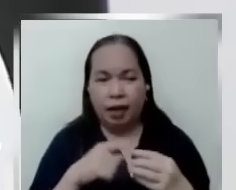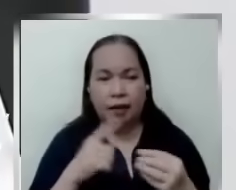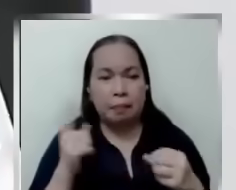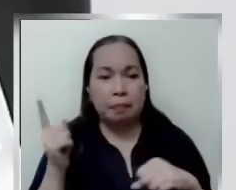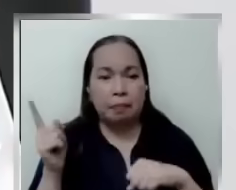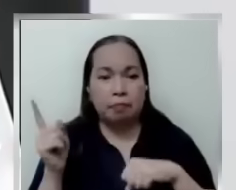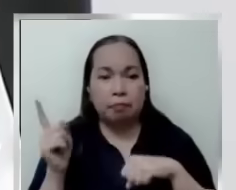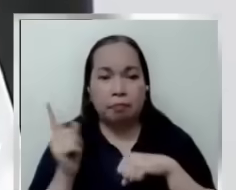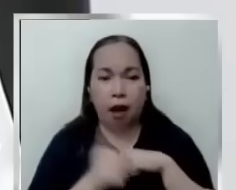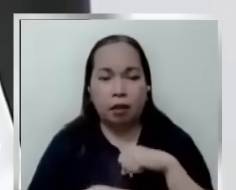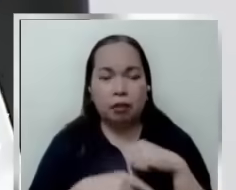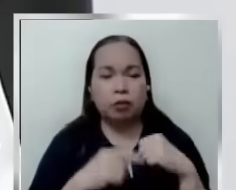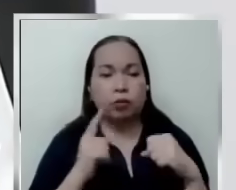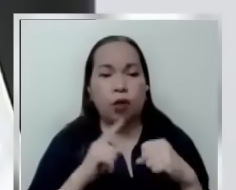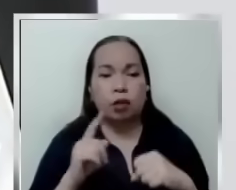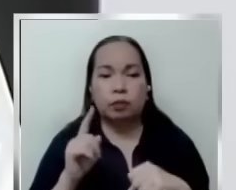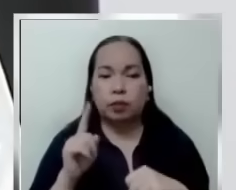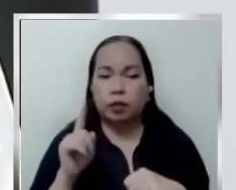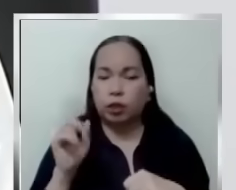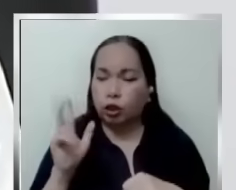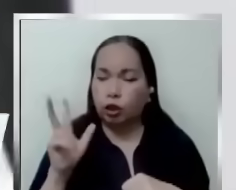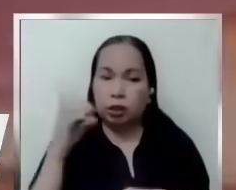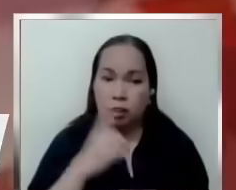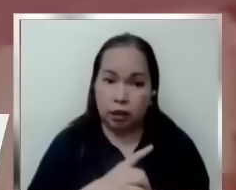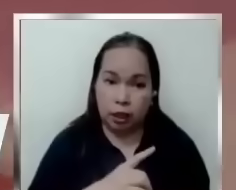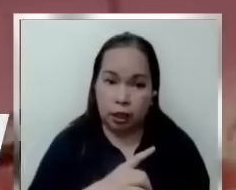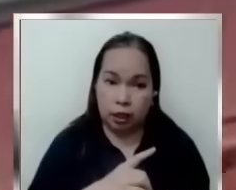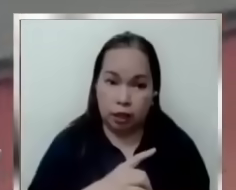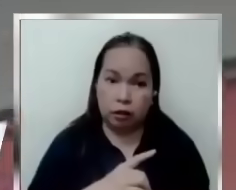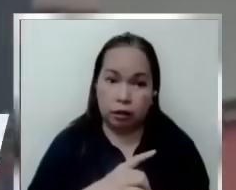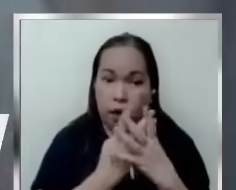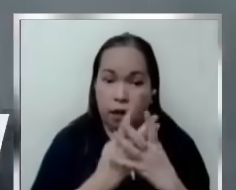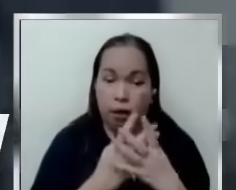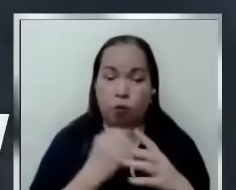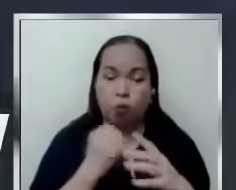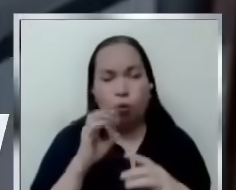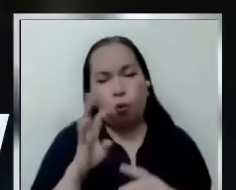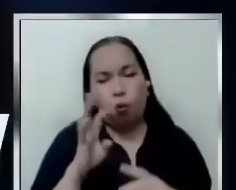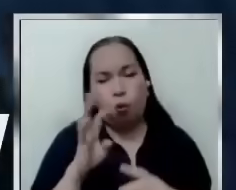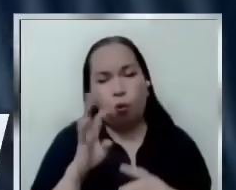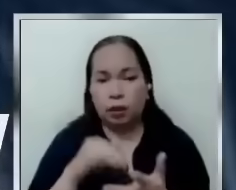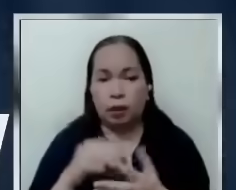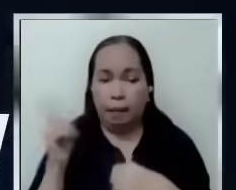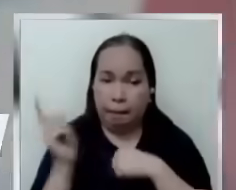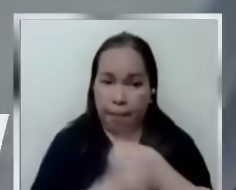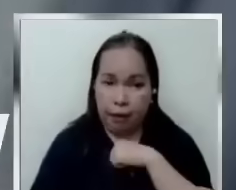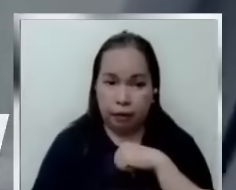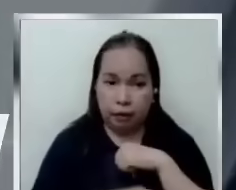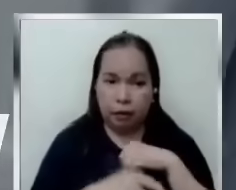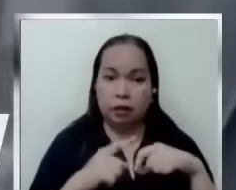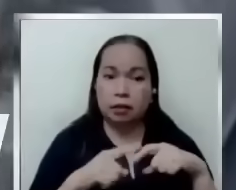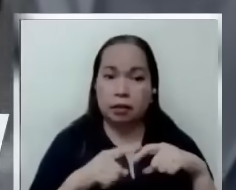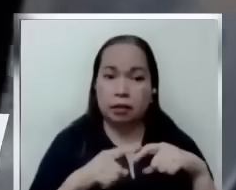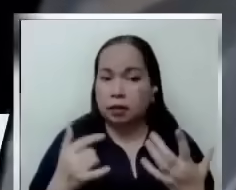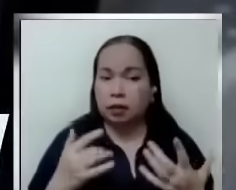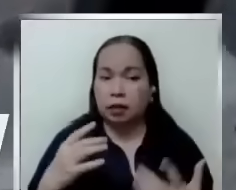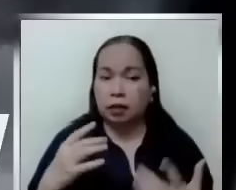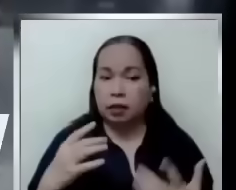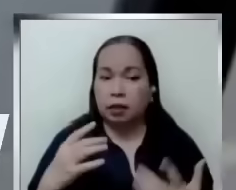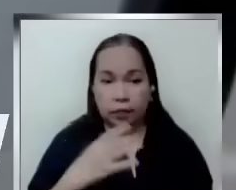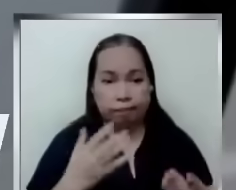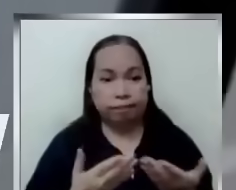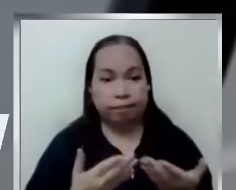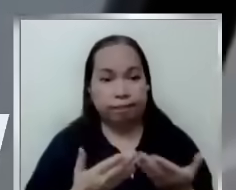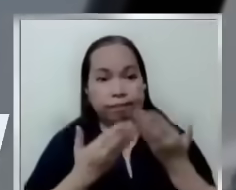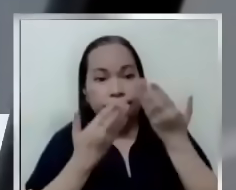na pagkabilanggo o multang hanggang 40,000 pesos. Samantala, nagsumite na ng resolusyon sa House of Representatives at Senado